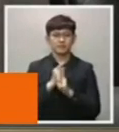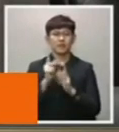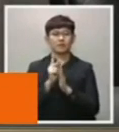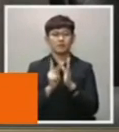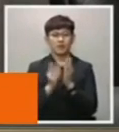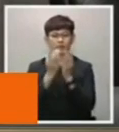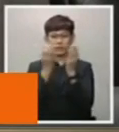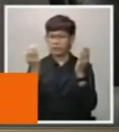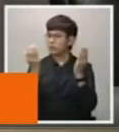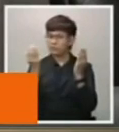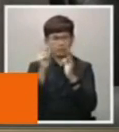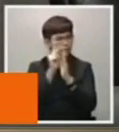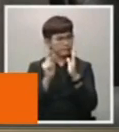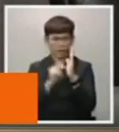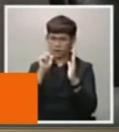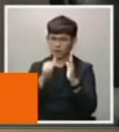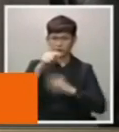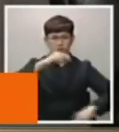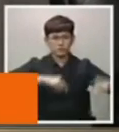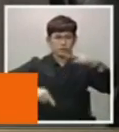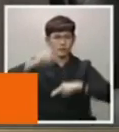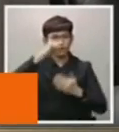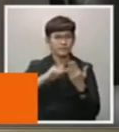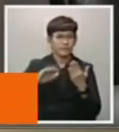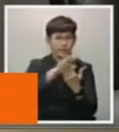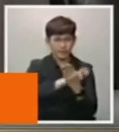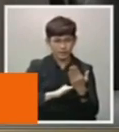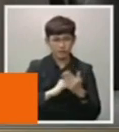วิวัฒน์ผู้นำฝ่ายค้านในสภาผู้แทนราษฎรนำการอภิปรายไ